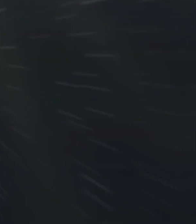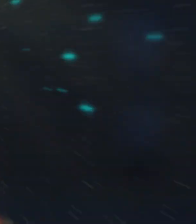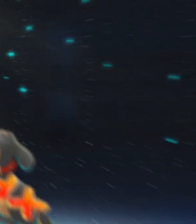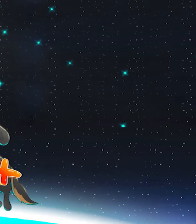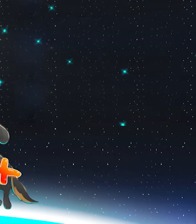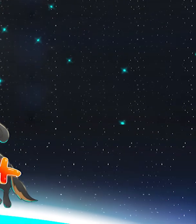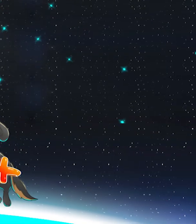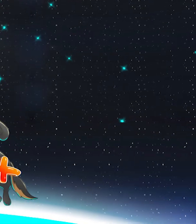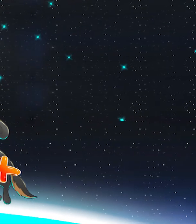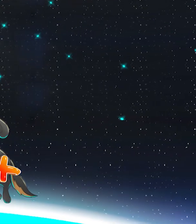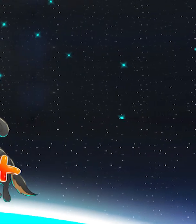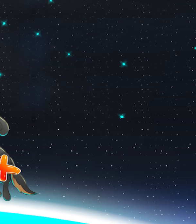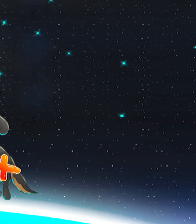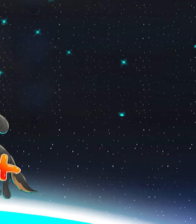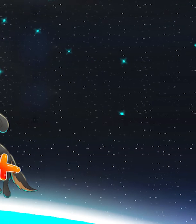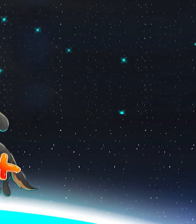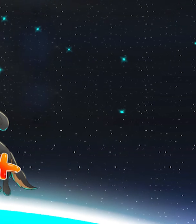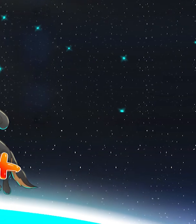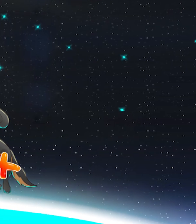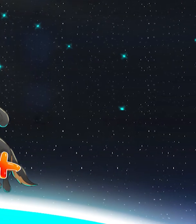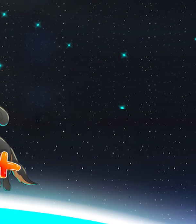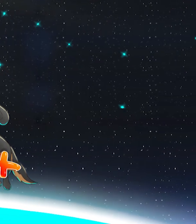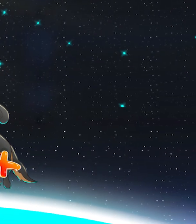байна мохтох